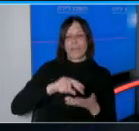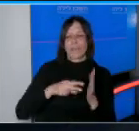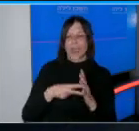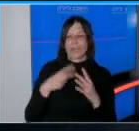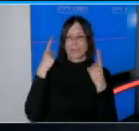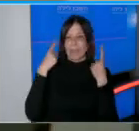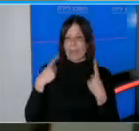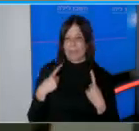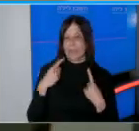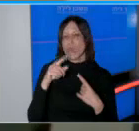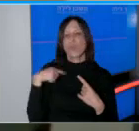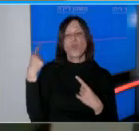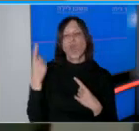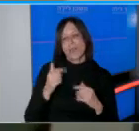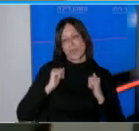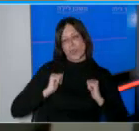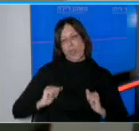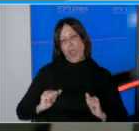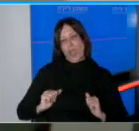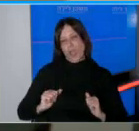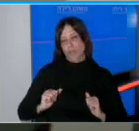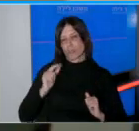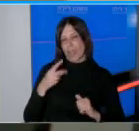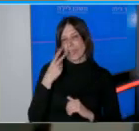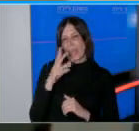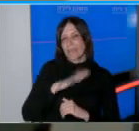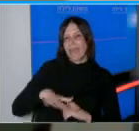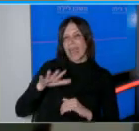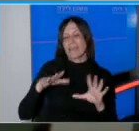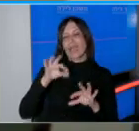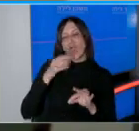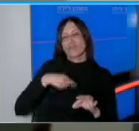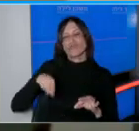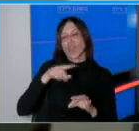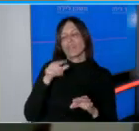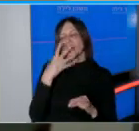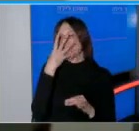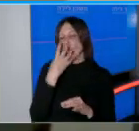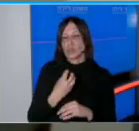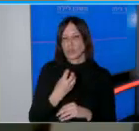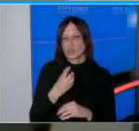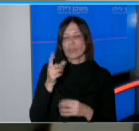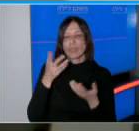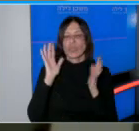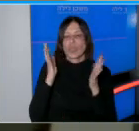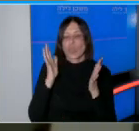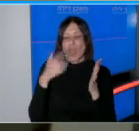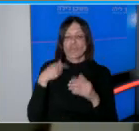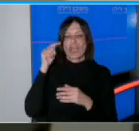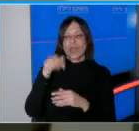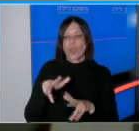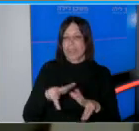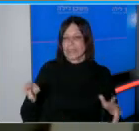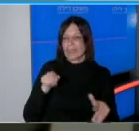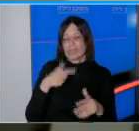החרדים, לכולם נוח מאוד שככה נראית מערכת הבחירות שלנו. וזה עצוב, וזה נורא שהגענו למצב הזה.